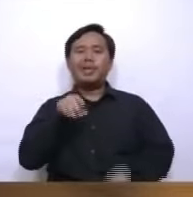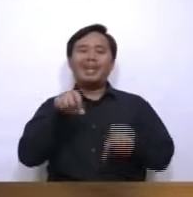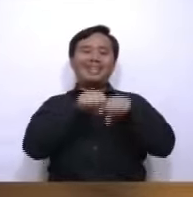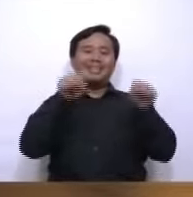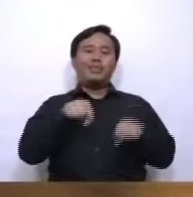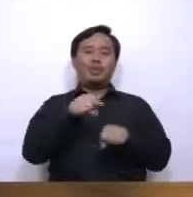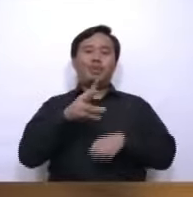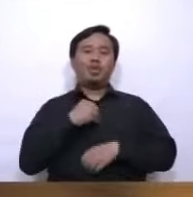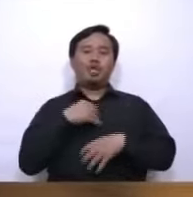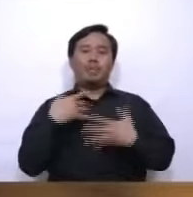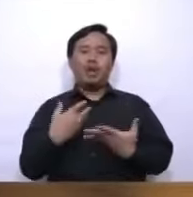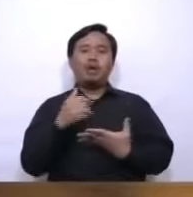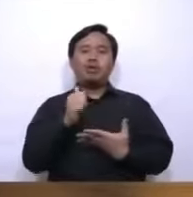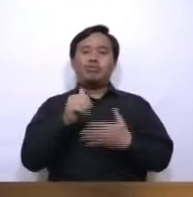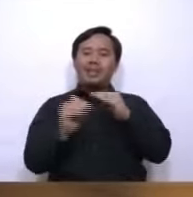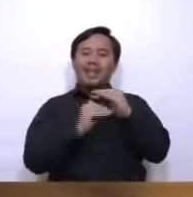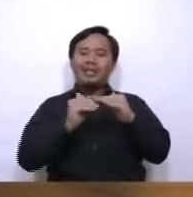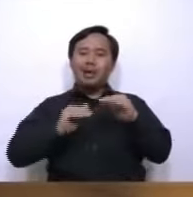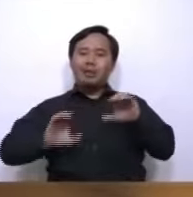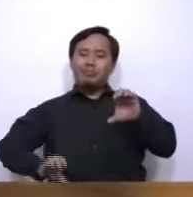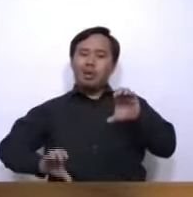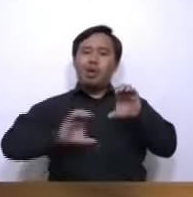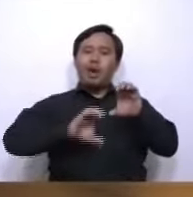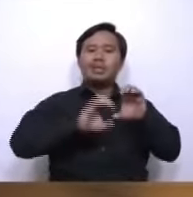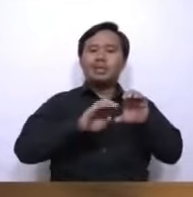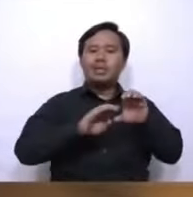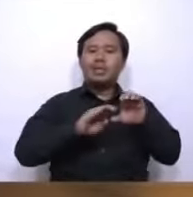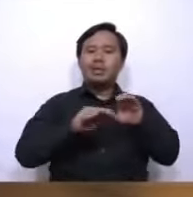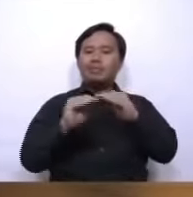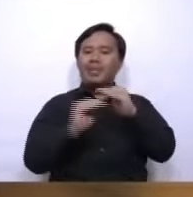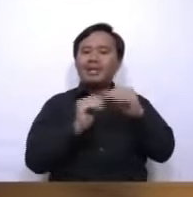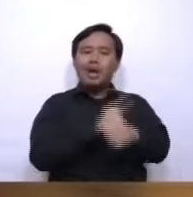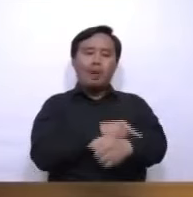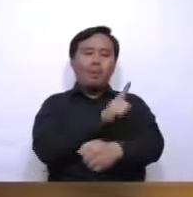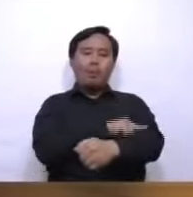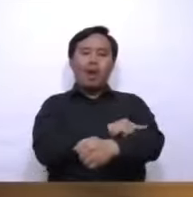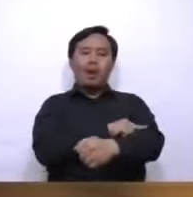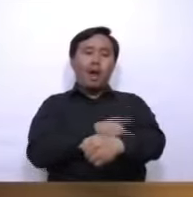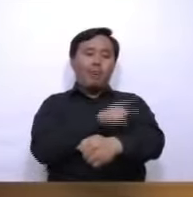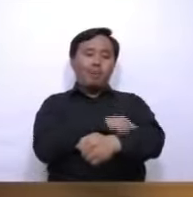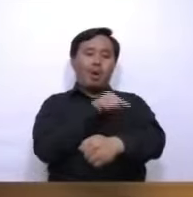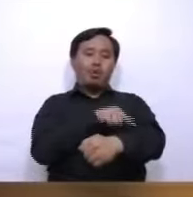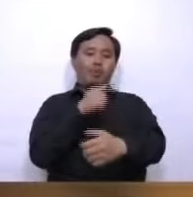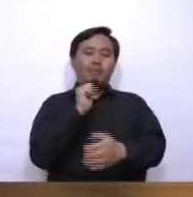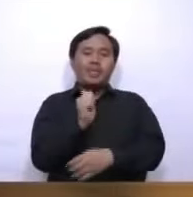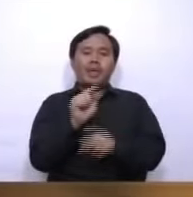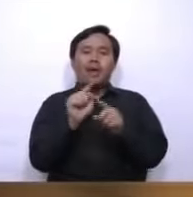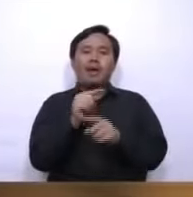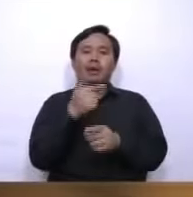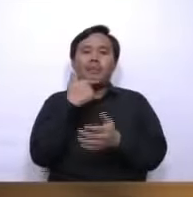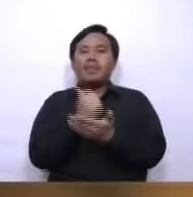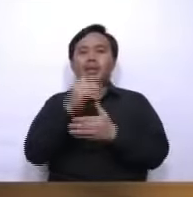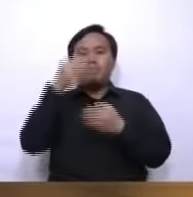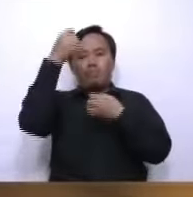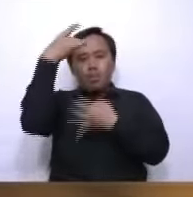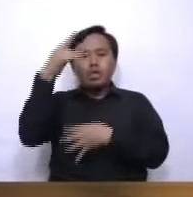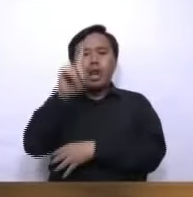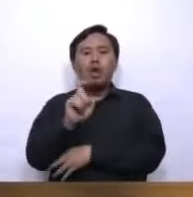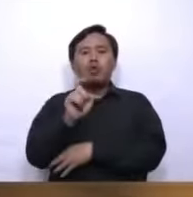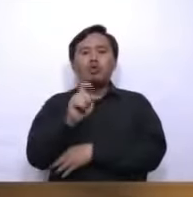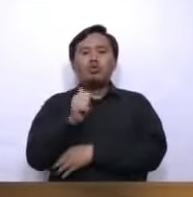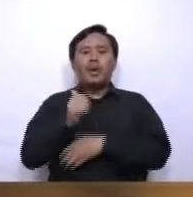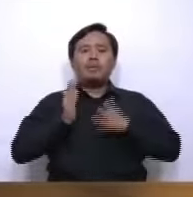birokrasi yang didasarkan pada kemampuan. Kemampuan ini didasarkan pada profesionalisme. Profesionalisme akan melahirkan sikap dasar yang